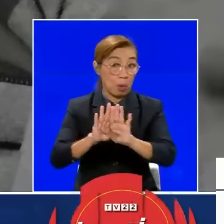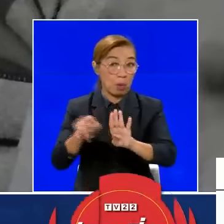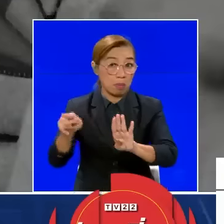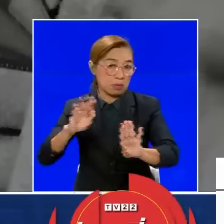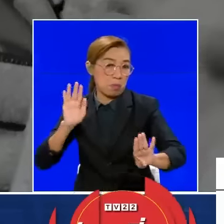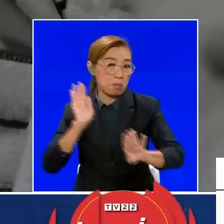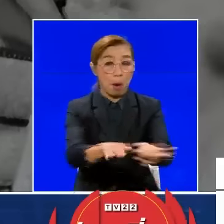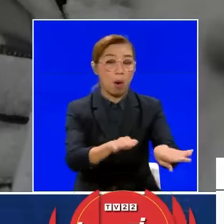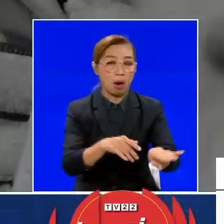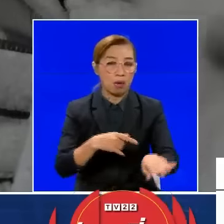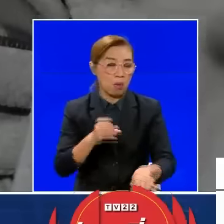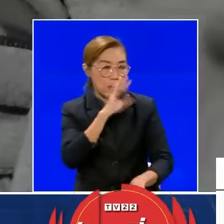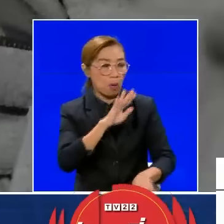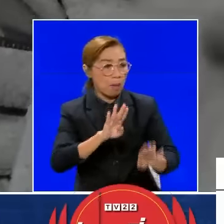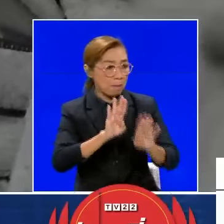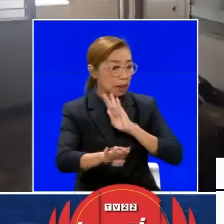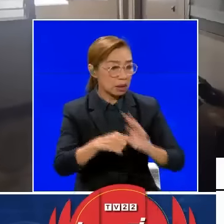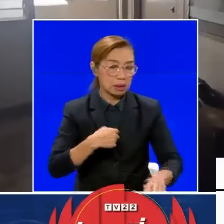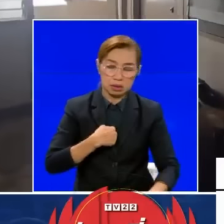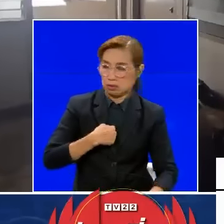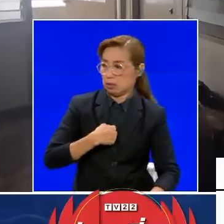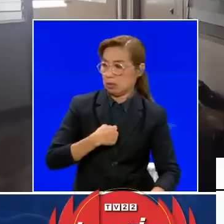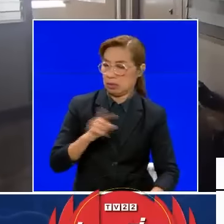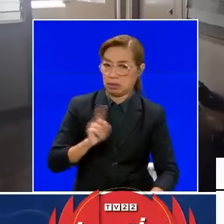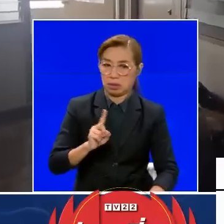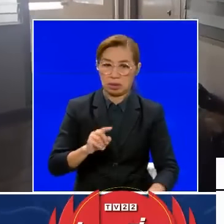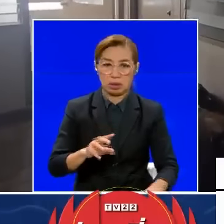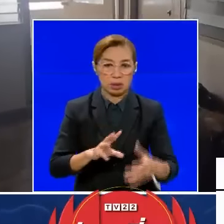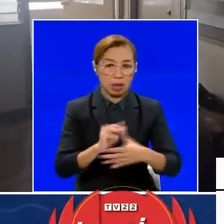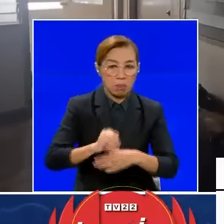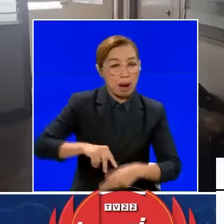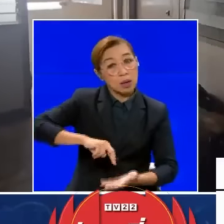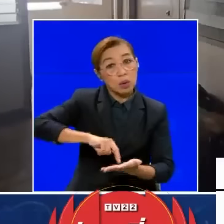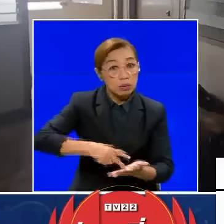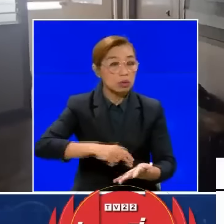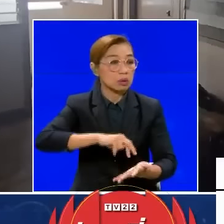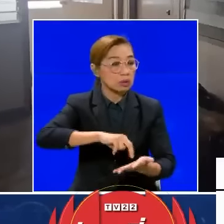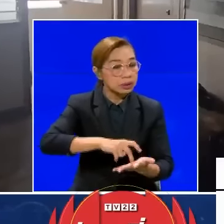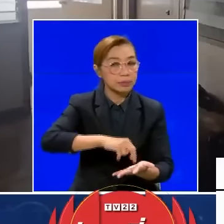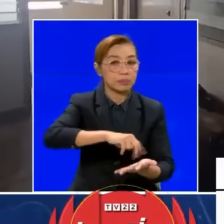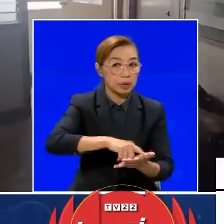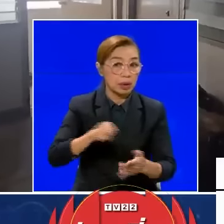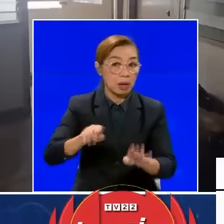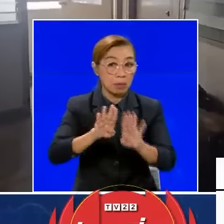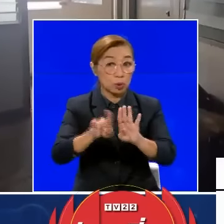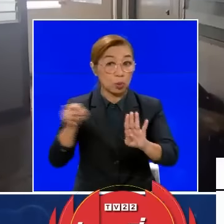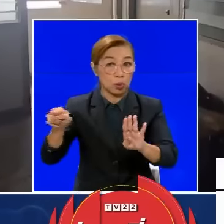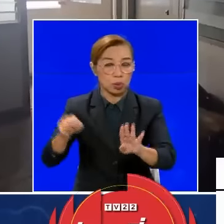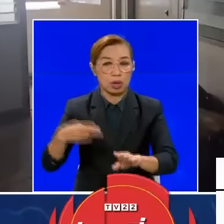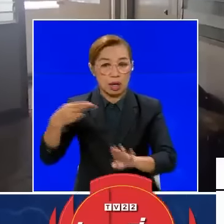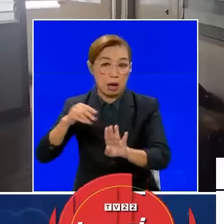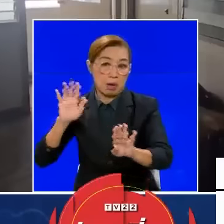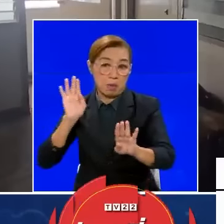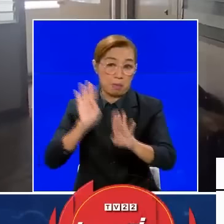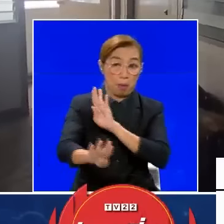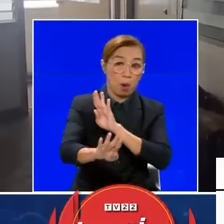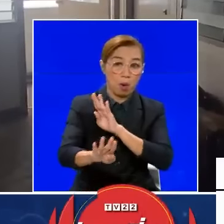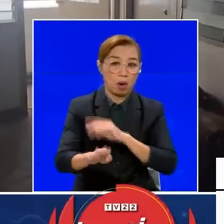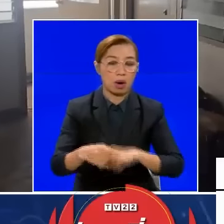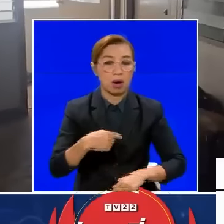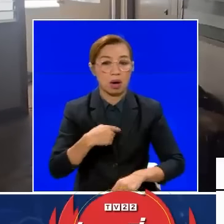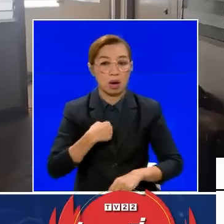ปิดมันบอกเปิดว่าไงเราก็ถีบตึ้มเราก็เอาไม้เนี่ยค้ำเดินไปพอมันถีบประตูมาปุ๊บหงายปุ๊บเราก็ดึงแขน